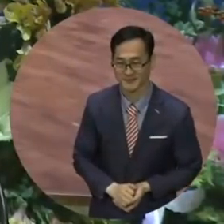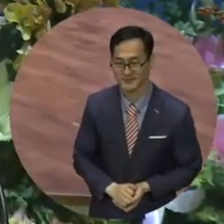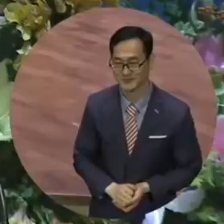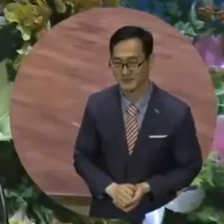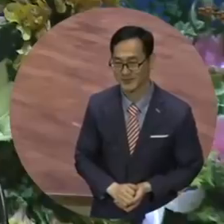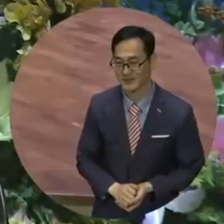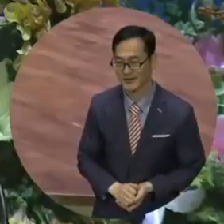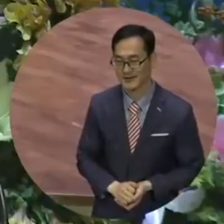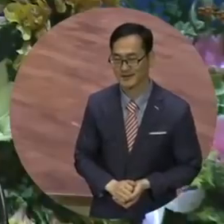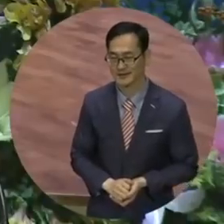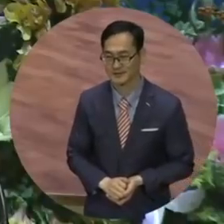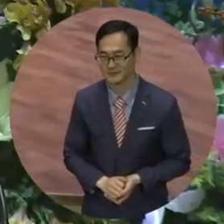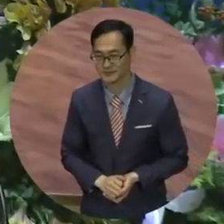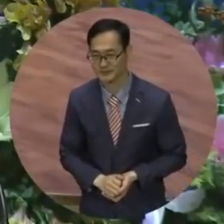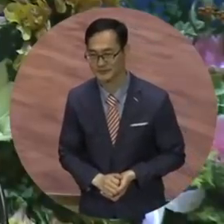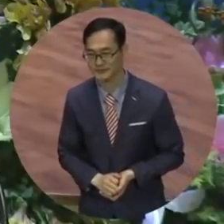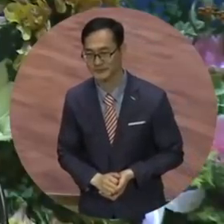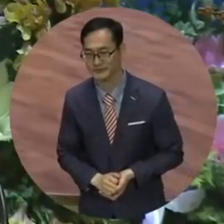특별히